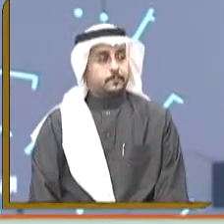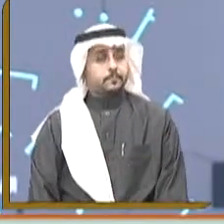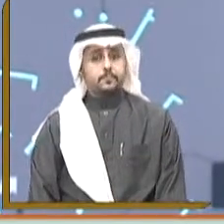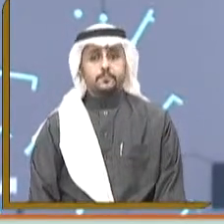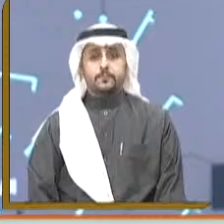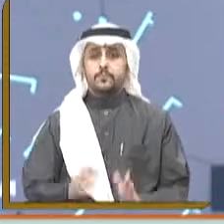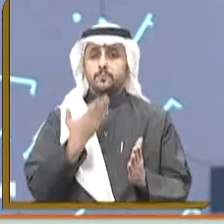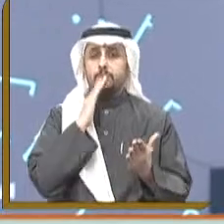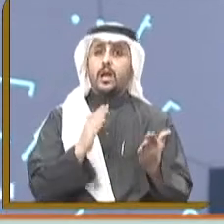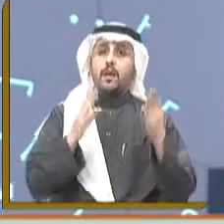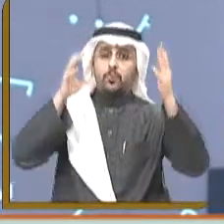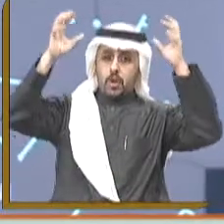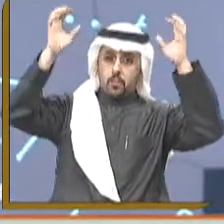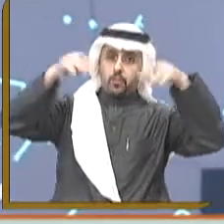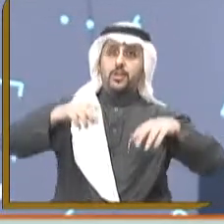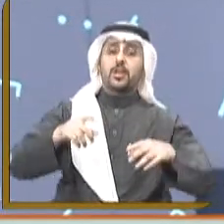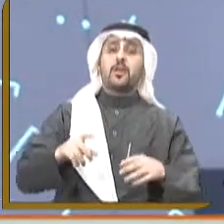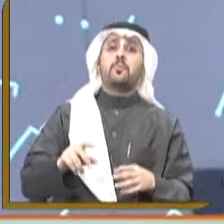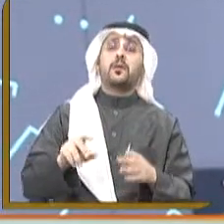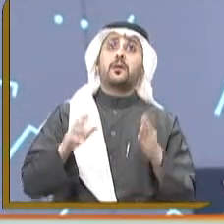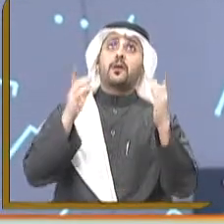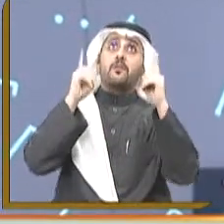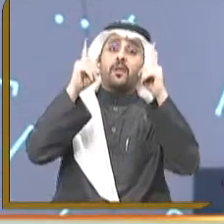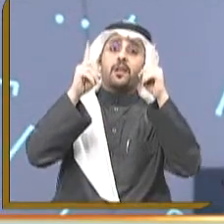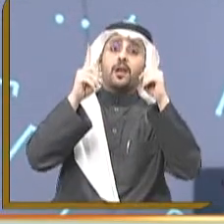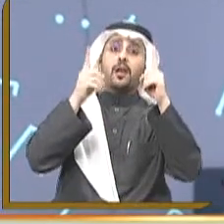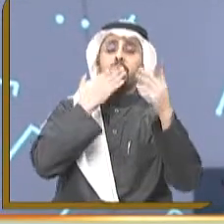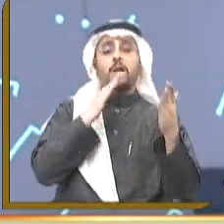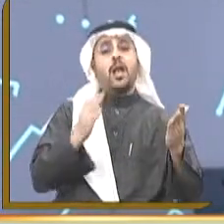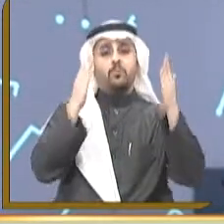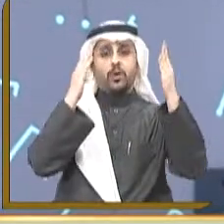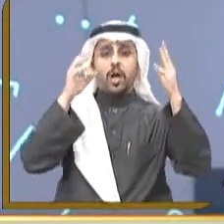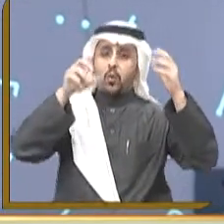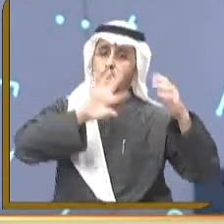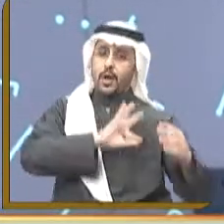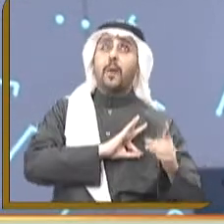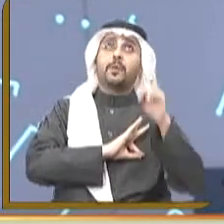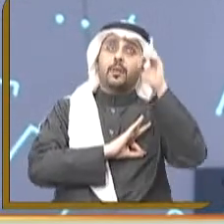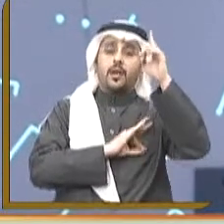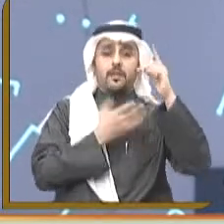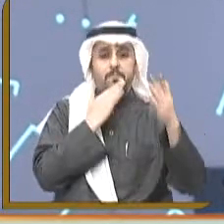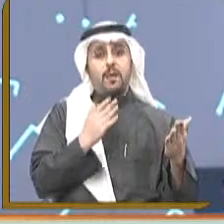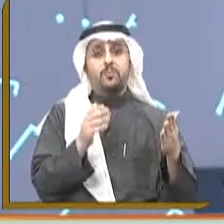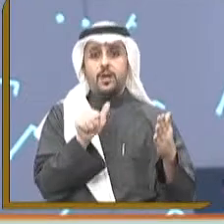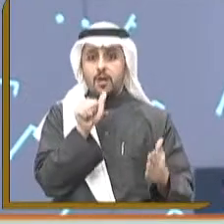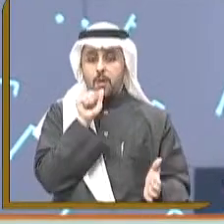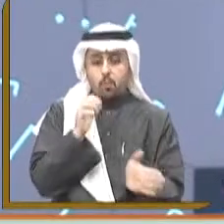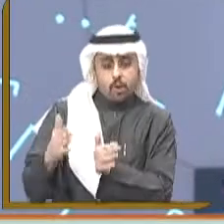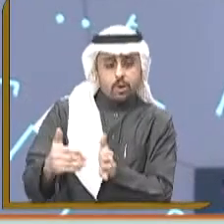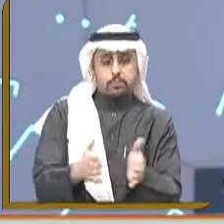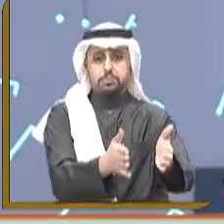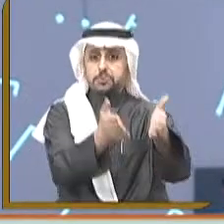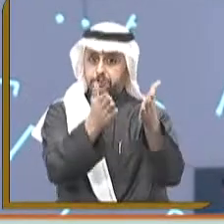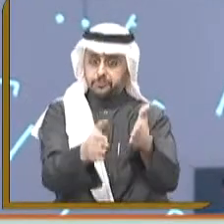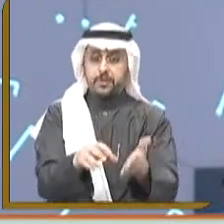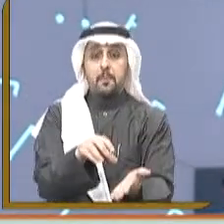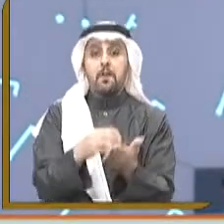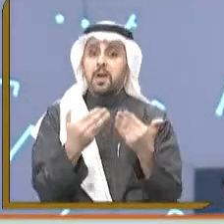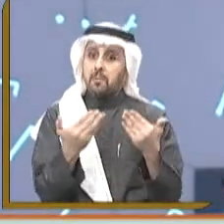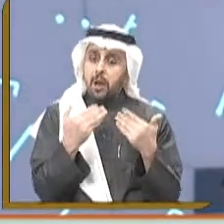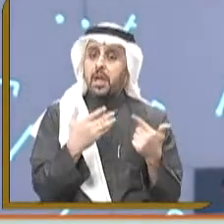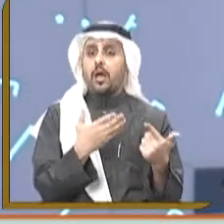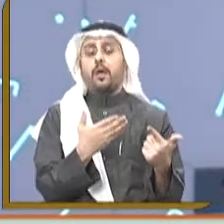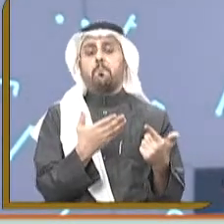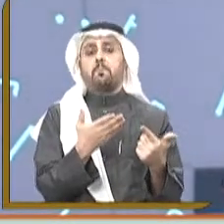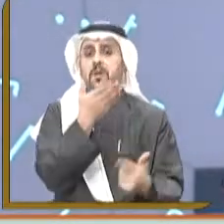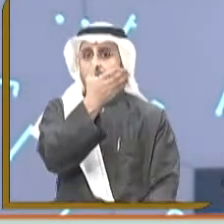مطرنا بفضل الله ورحمته، الحمد لله هطلت أمطار متوسطة إلى غزيرة سالت على أثرها الأودية والشعاب على بعض أجزاء منطقة مكة المكرمة،